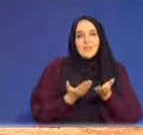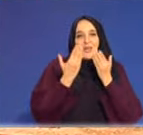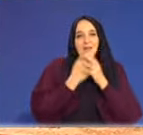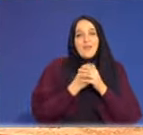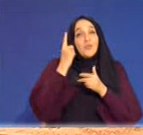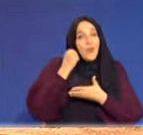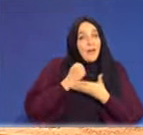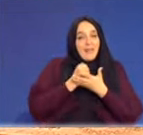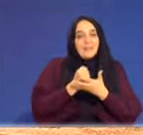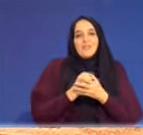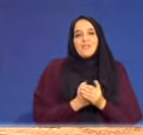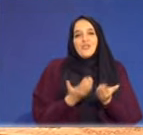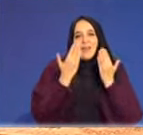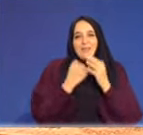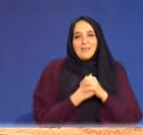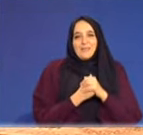يقدركم. امين ان شاء الله.